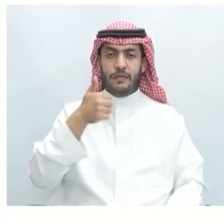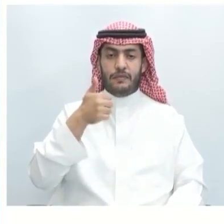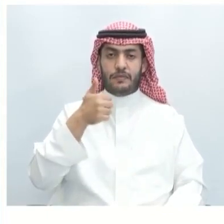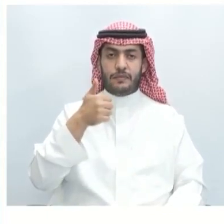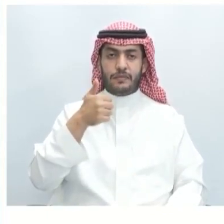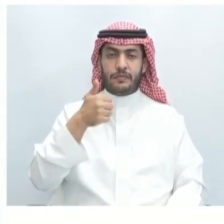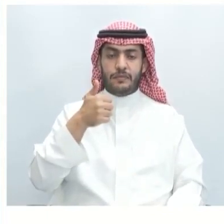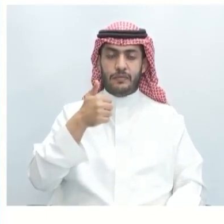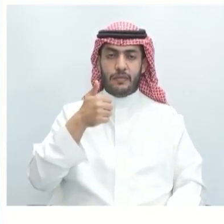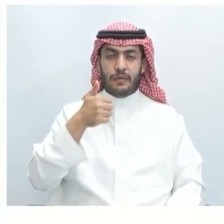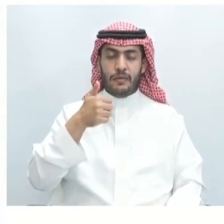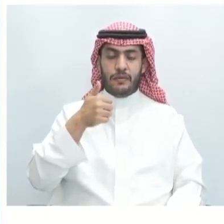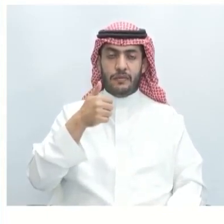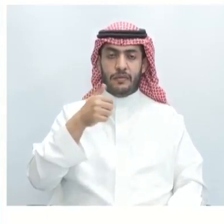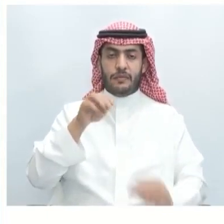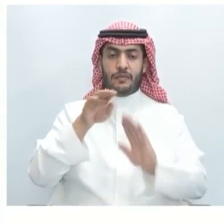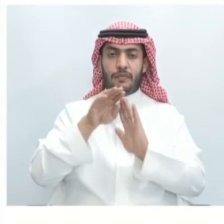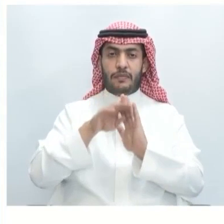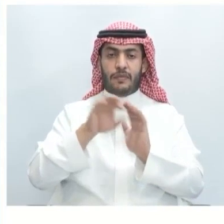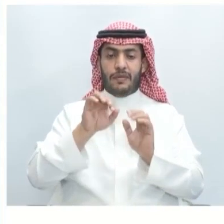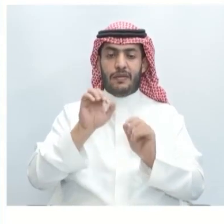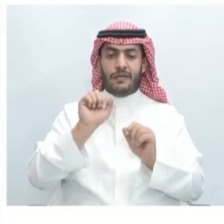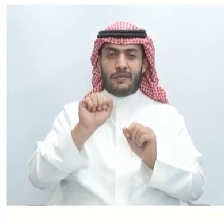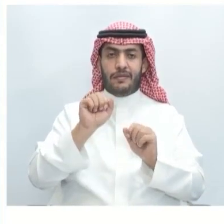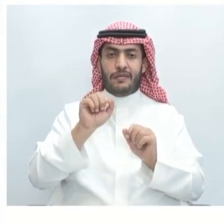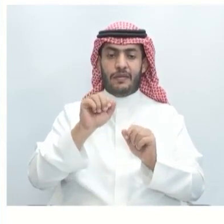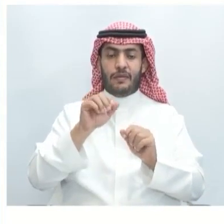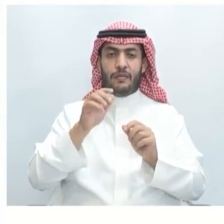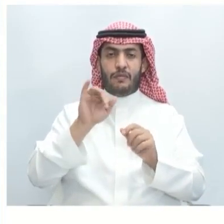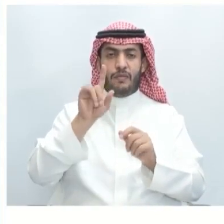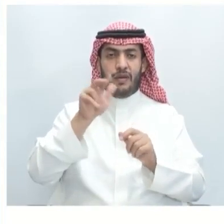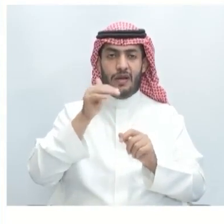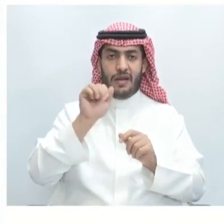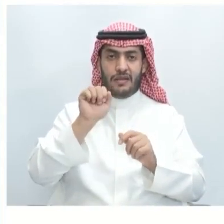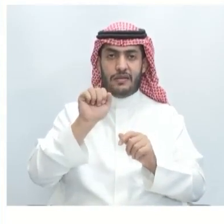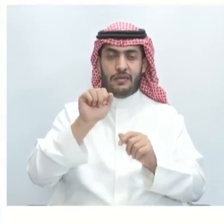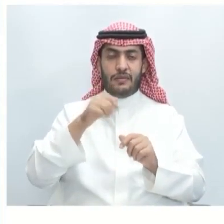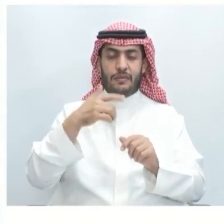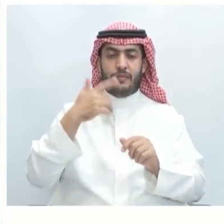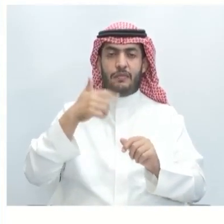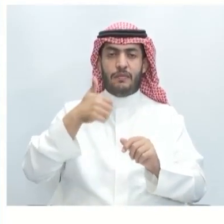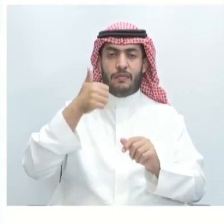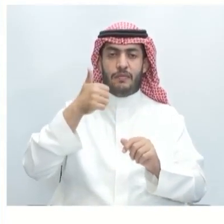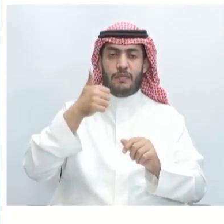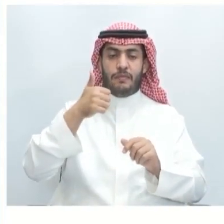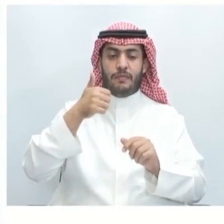هو الايقونه او هذا ننقر في على ايقونه الملخص وبالتاكيد سيظهر